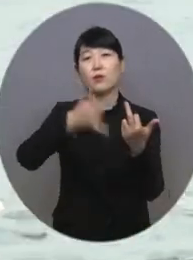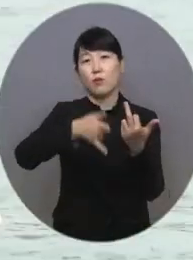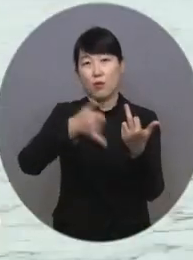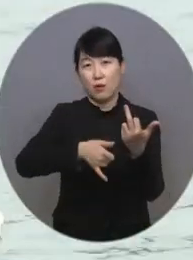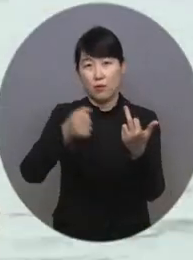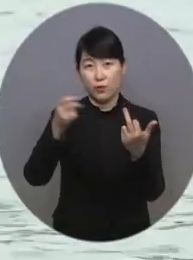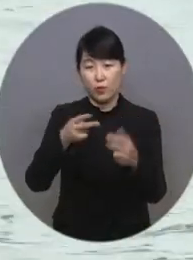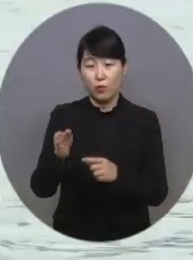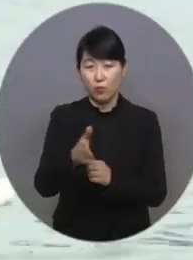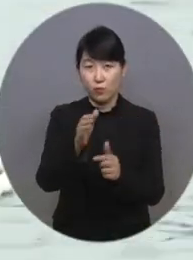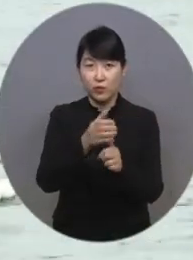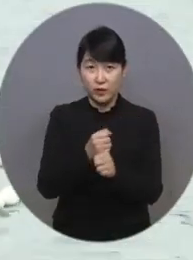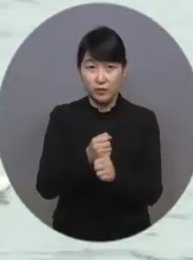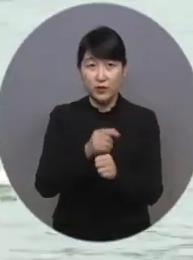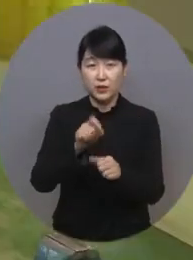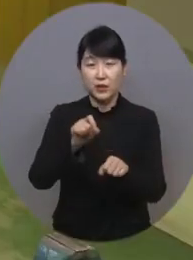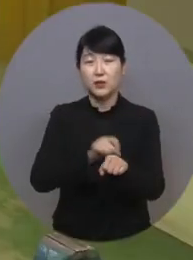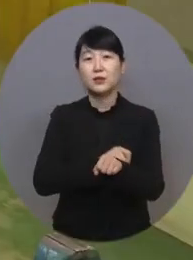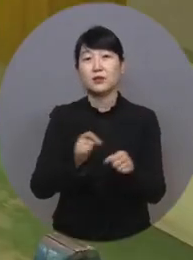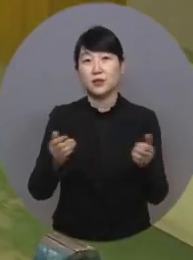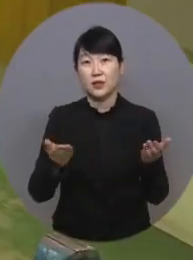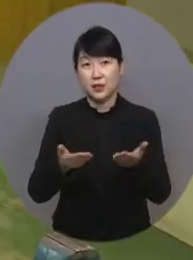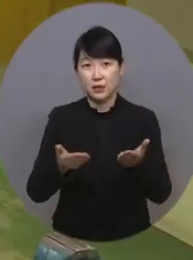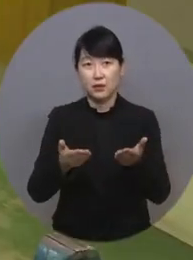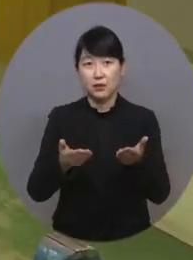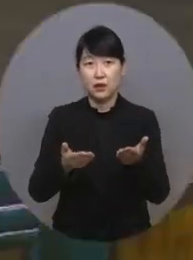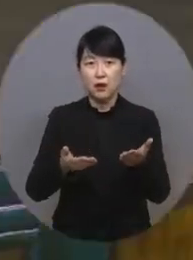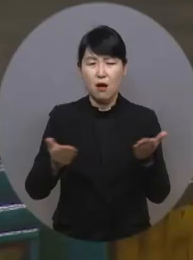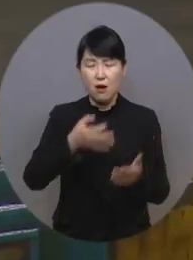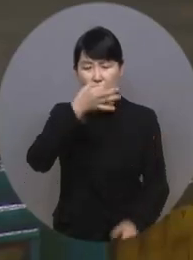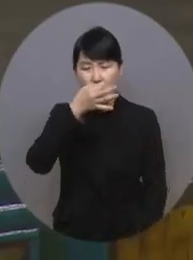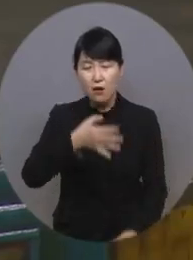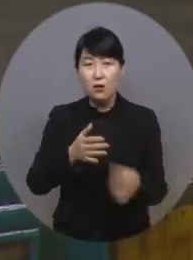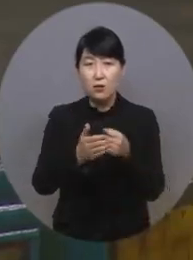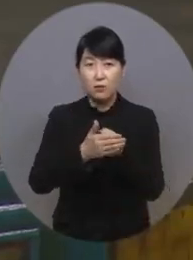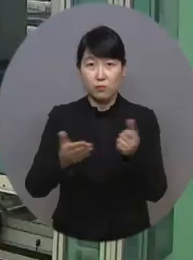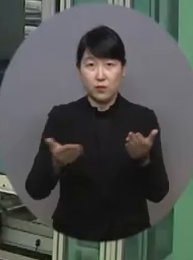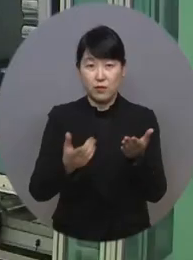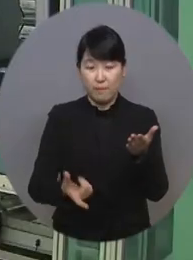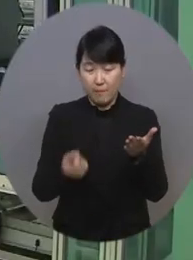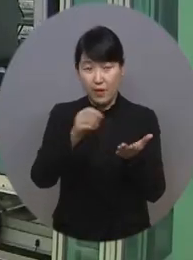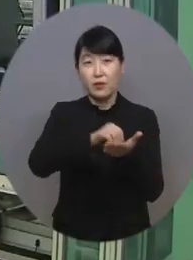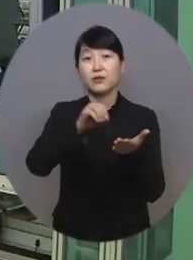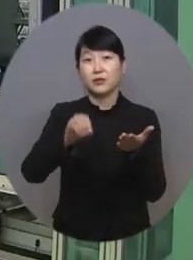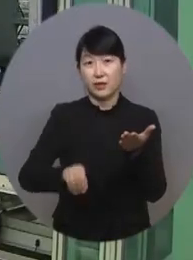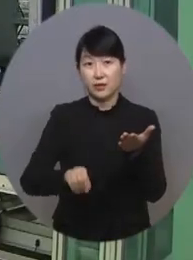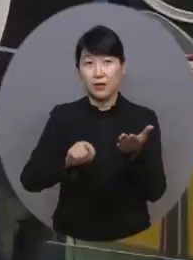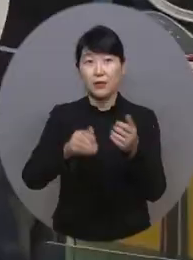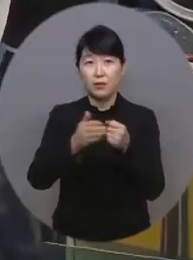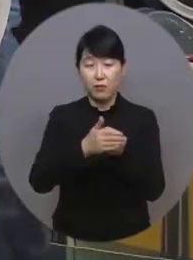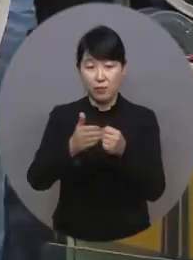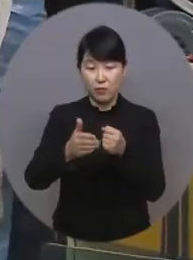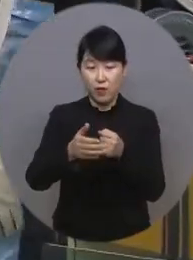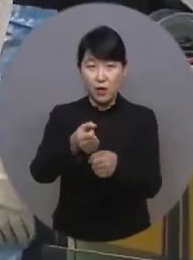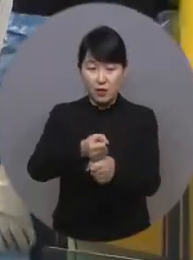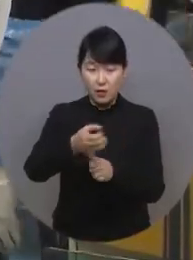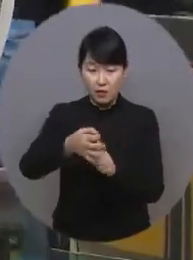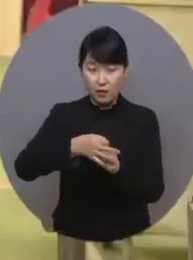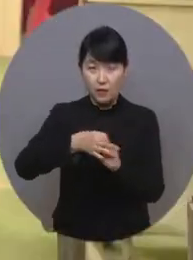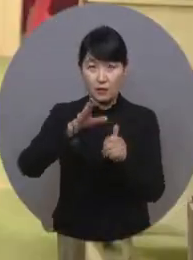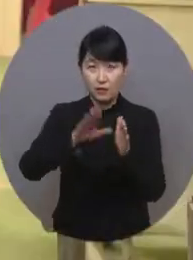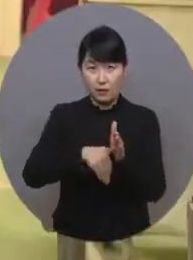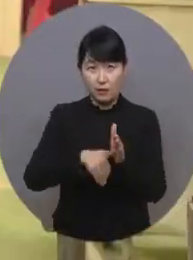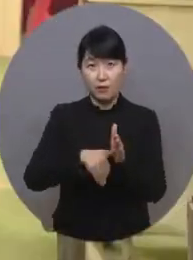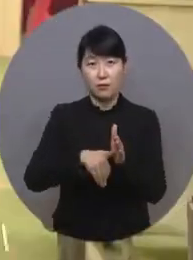어업종 화사 등 특수직종 근로자는 높은 노동 강도로 인해 기대 수명이 짧다는 이유로 조기 노령 연금이 삭감되지